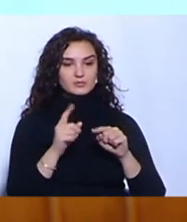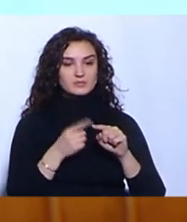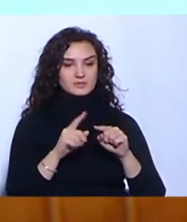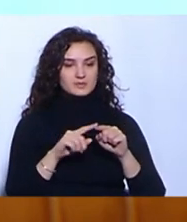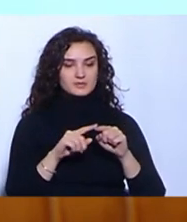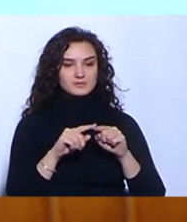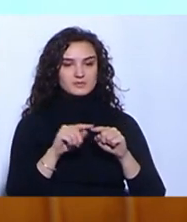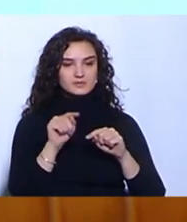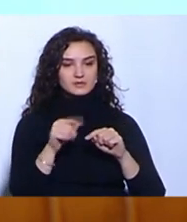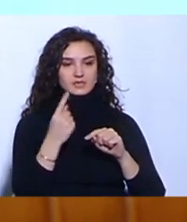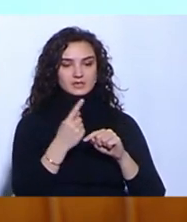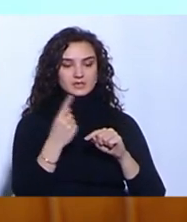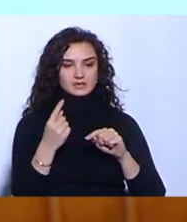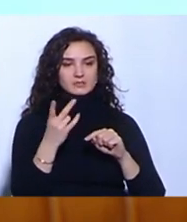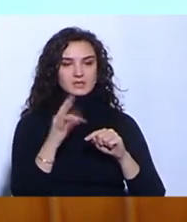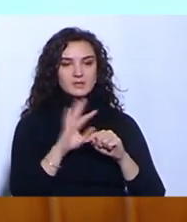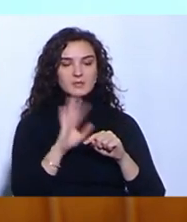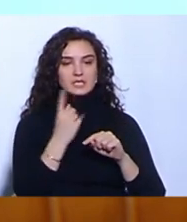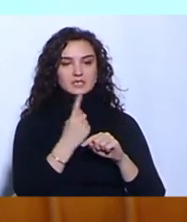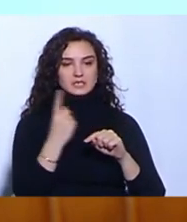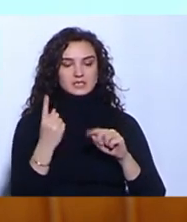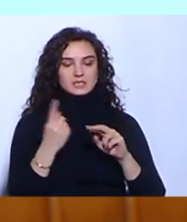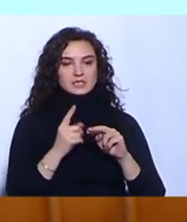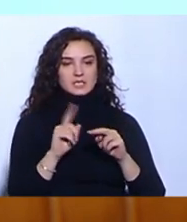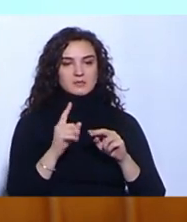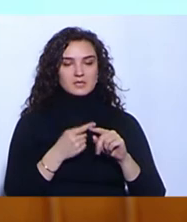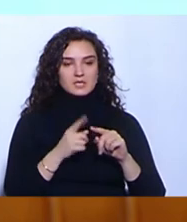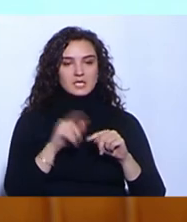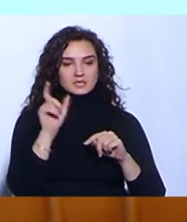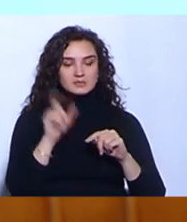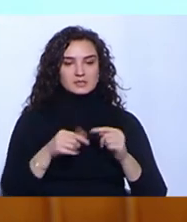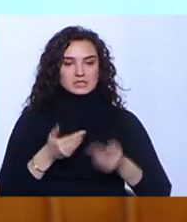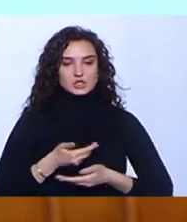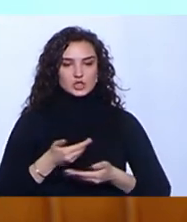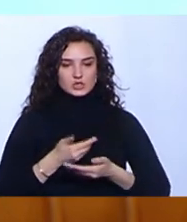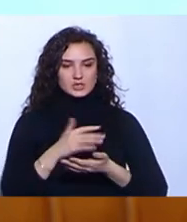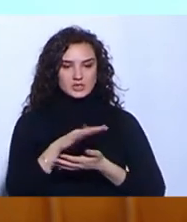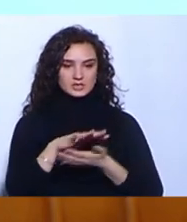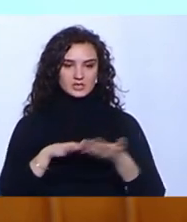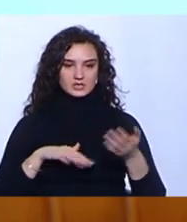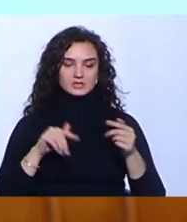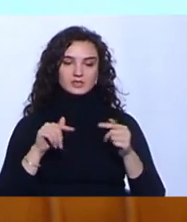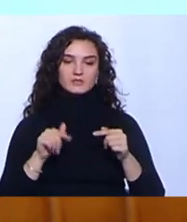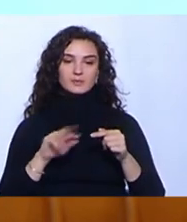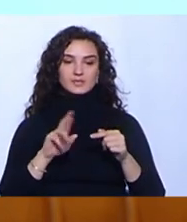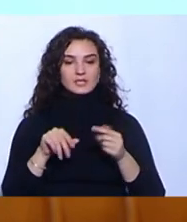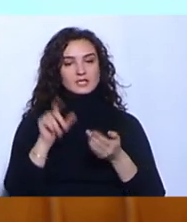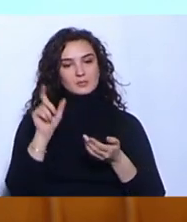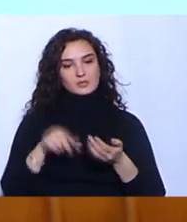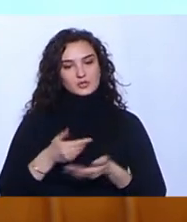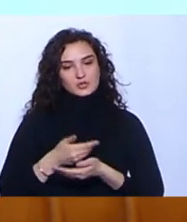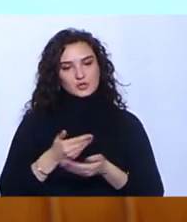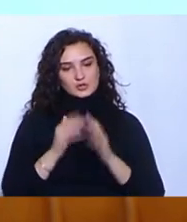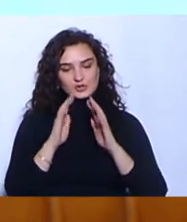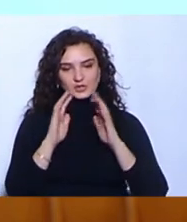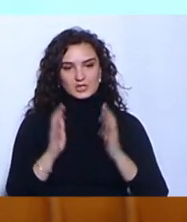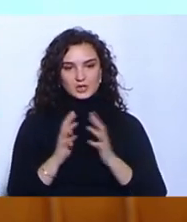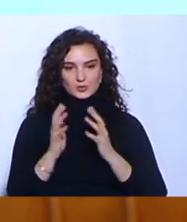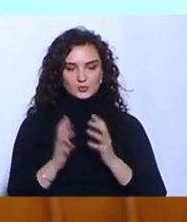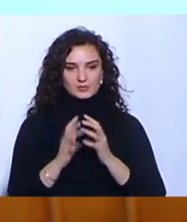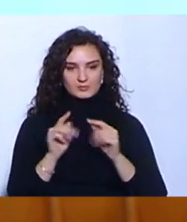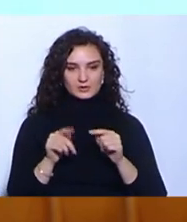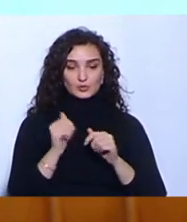არის ერთ-ერთი, თუმცა არა ერთადერთი ინსტრუმენტი ადამიანის სიცოცხლის გასახანგრძლივებლად და ადამიანის სიცოცხლის